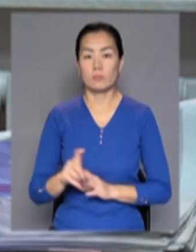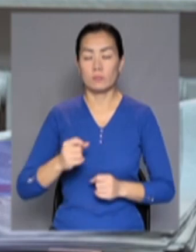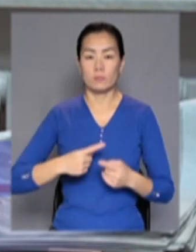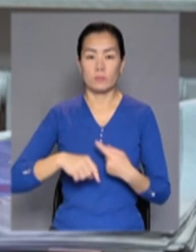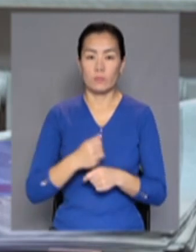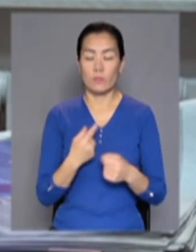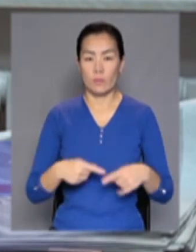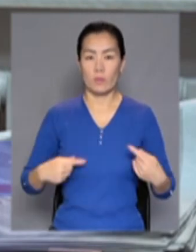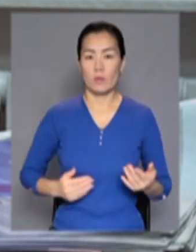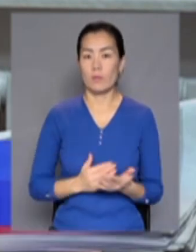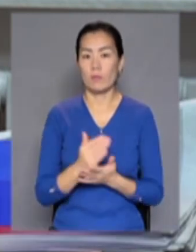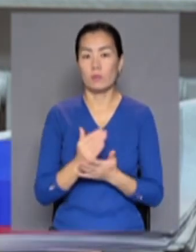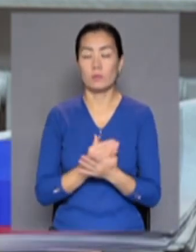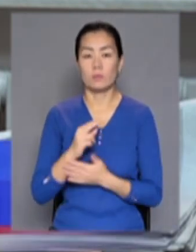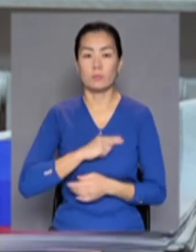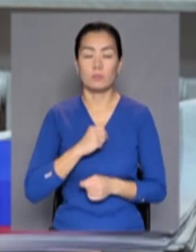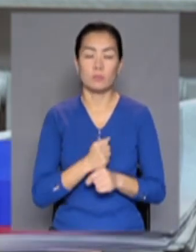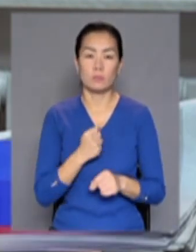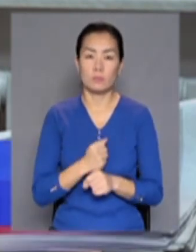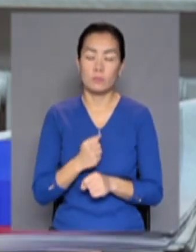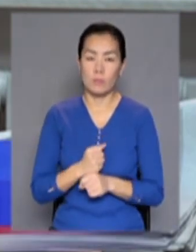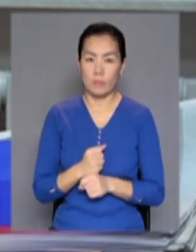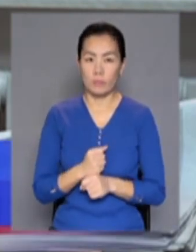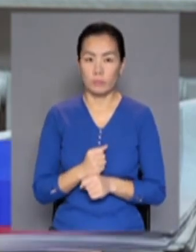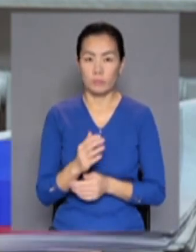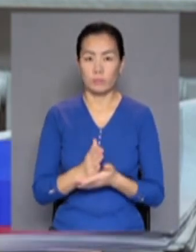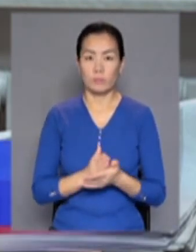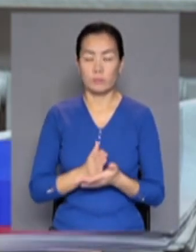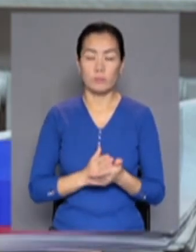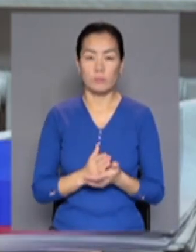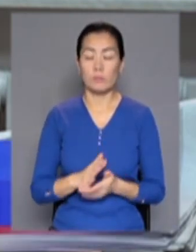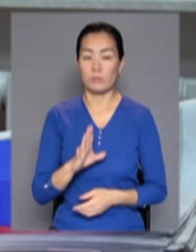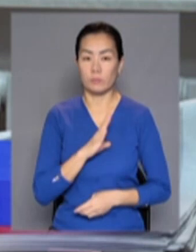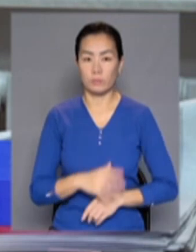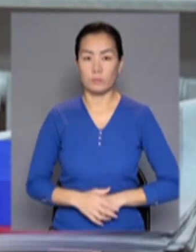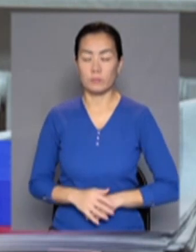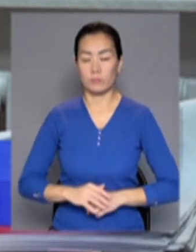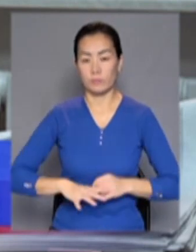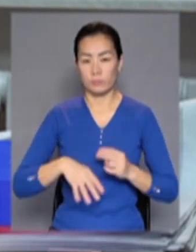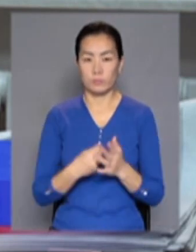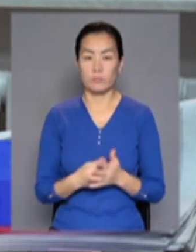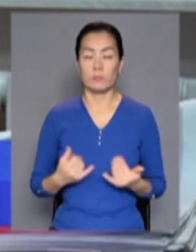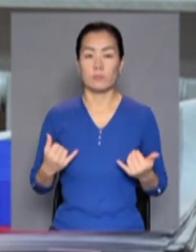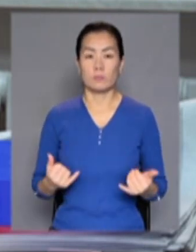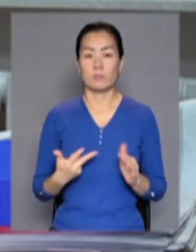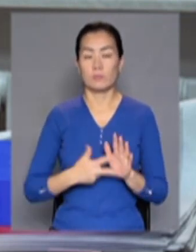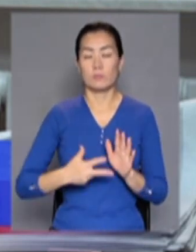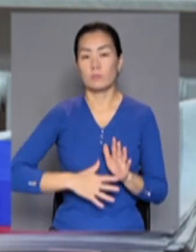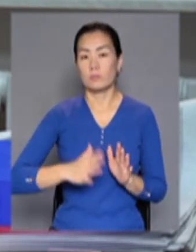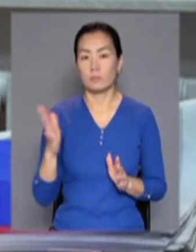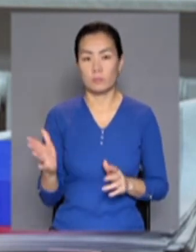саласында түрлі-түрлі жоғары деңгейдегі қызметтерде болды. Әлі күнге дейін, мысалы, 80-ден